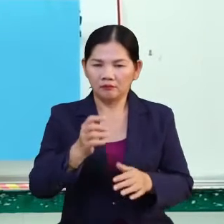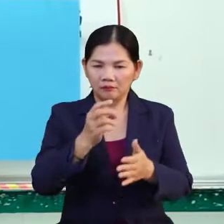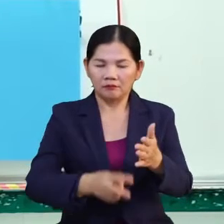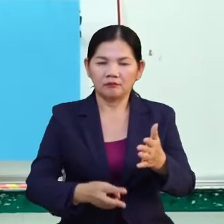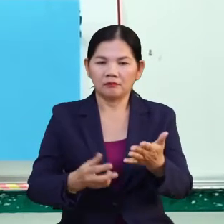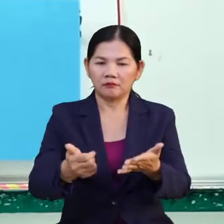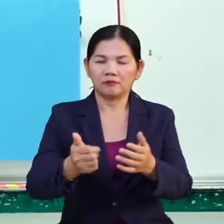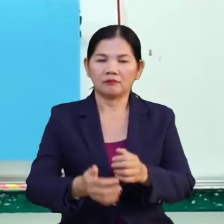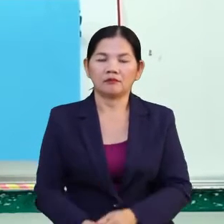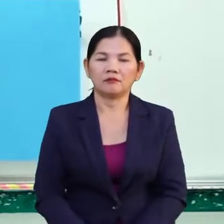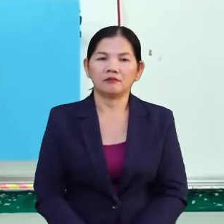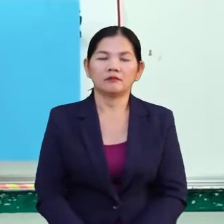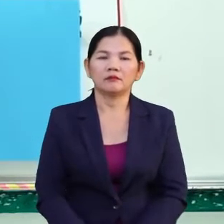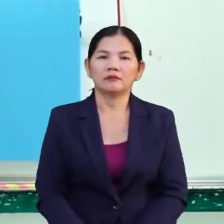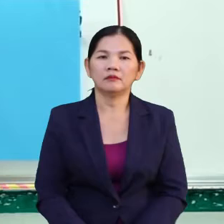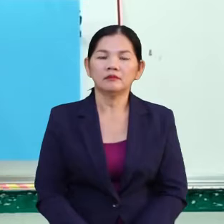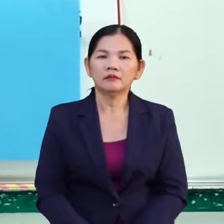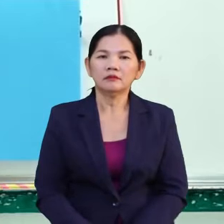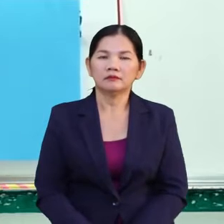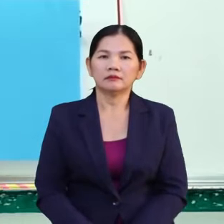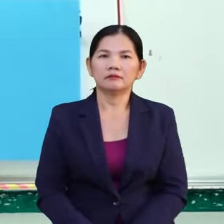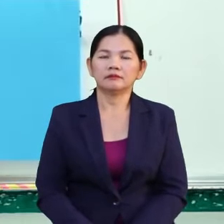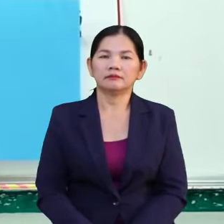តោះ